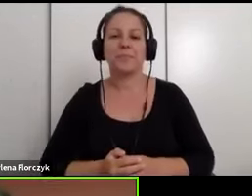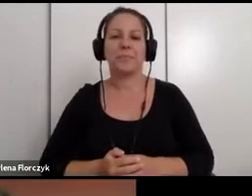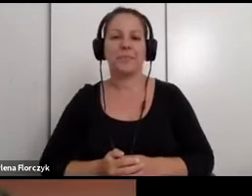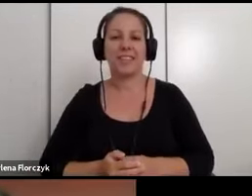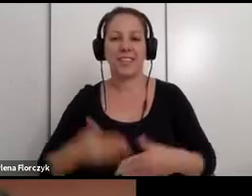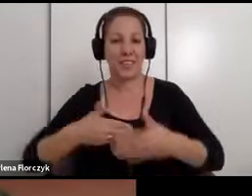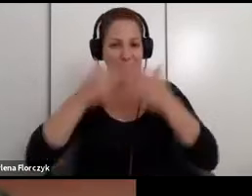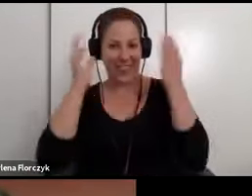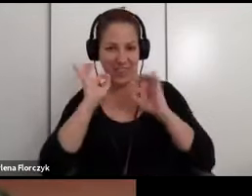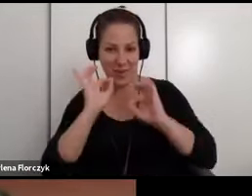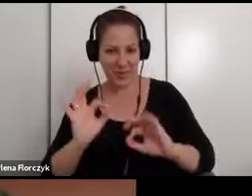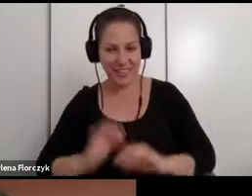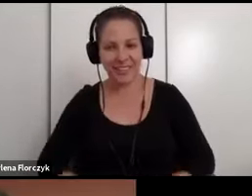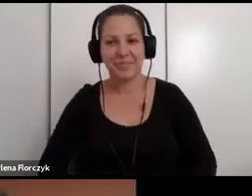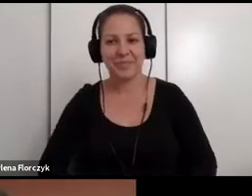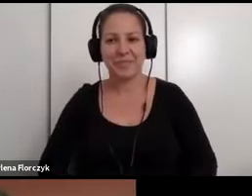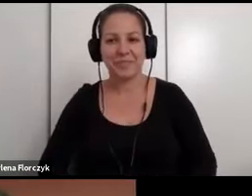Dzień dobry.